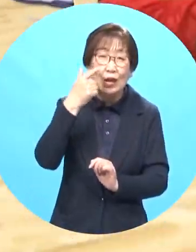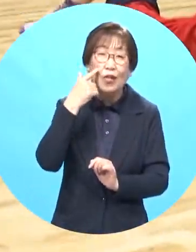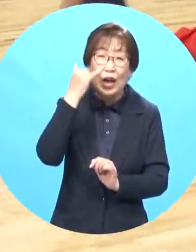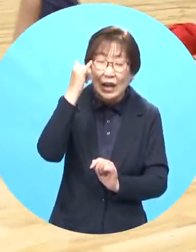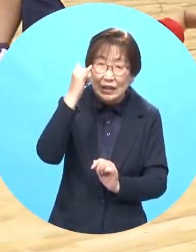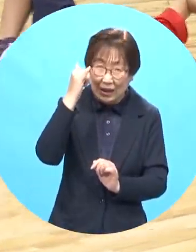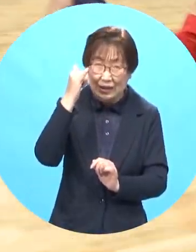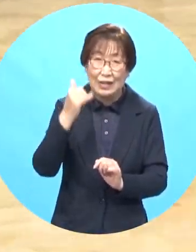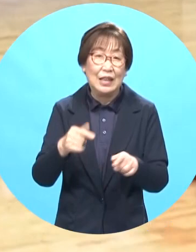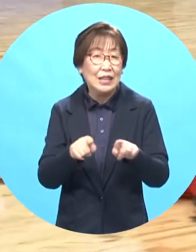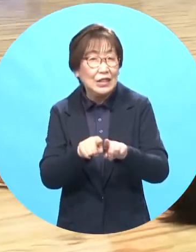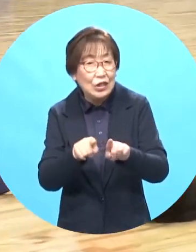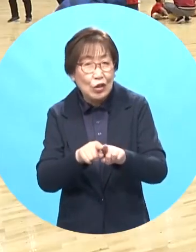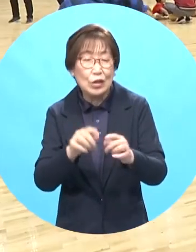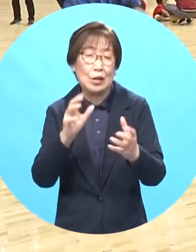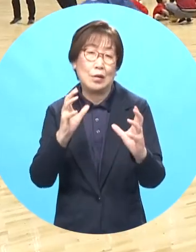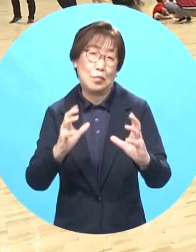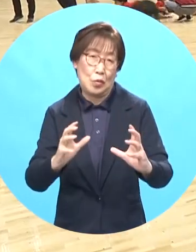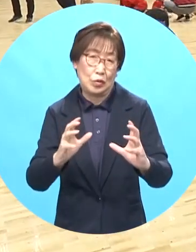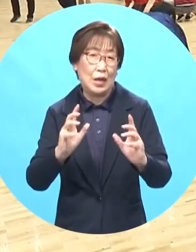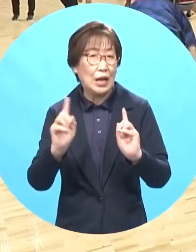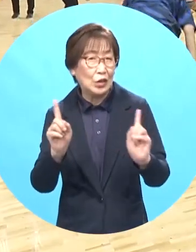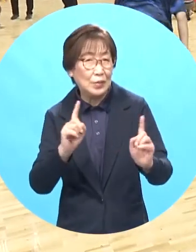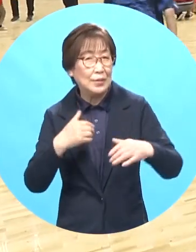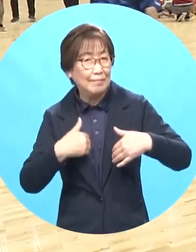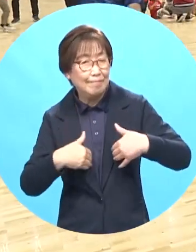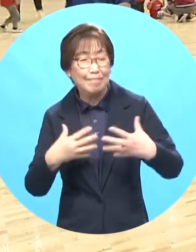ボール遊びを楽しんでいました。